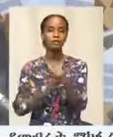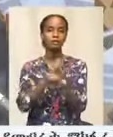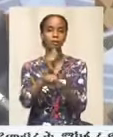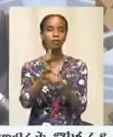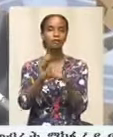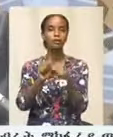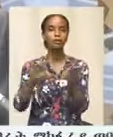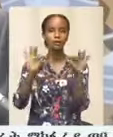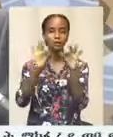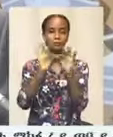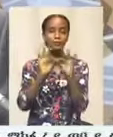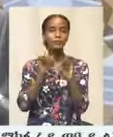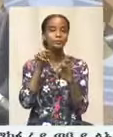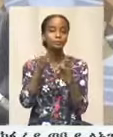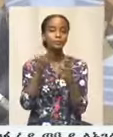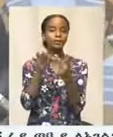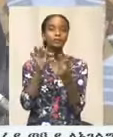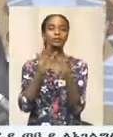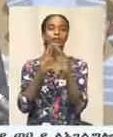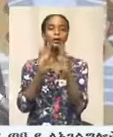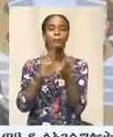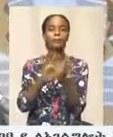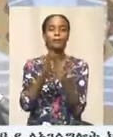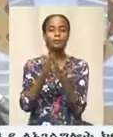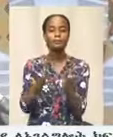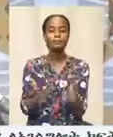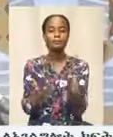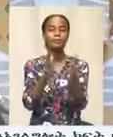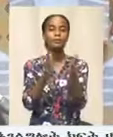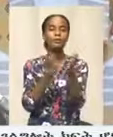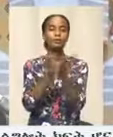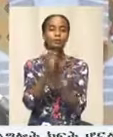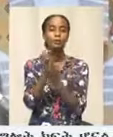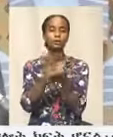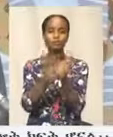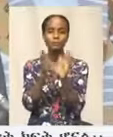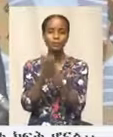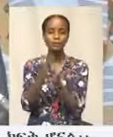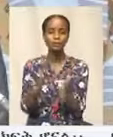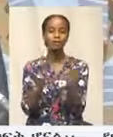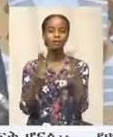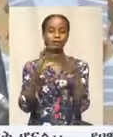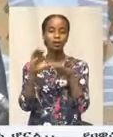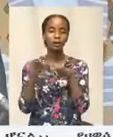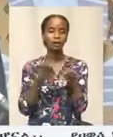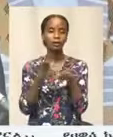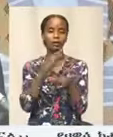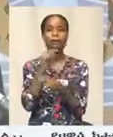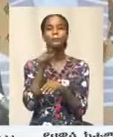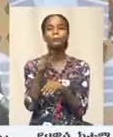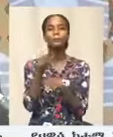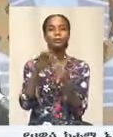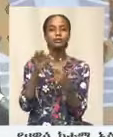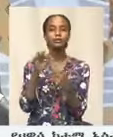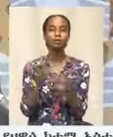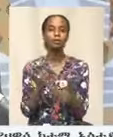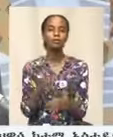ያስፈልጋል። ይህንን ምርጫ ሰላማዊ በሆነ መንገድ፣ ዴሞክራሲያዊ በሆነ መንገድ እንዲካሄድ እና ይህንን ምርጫ